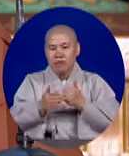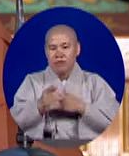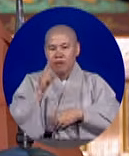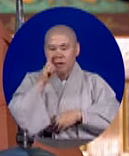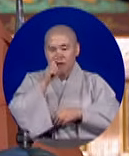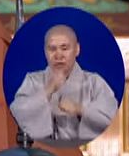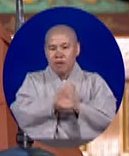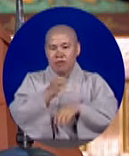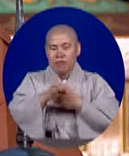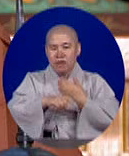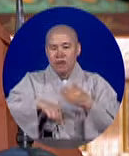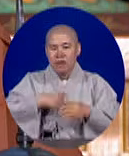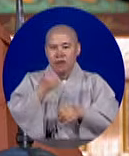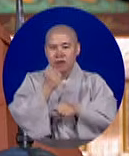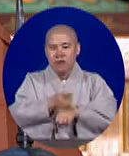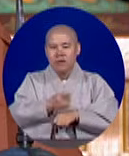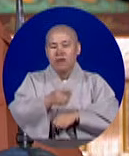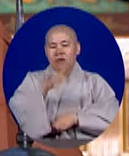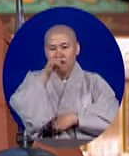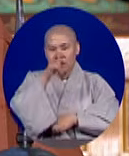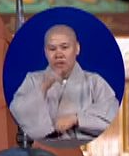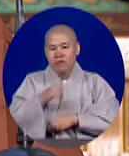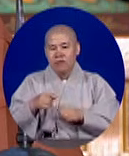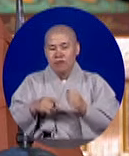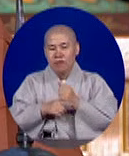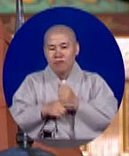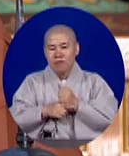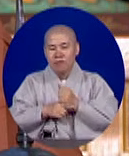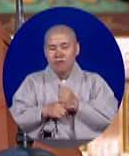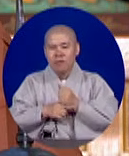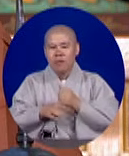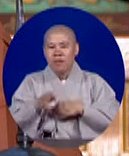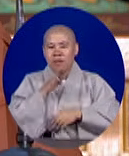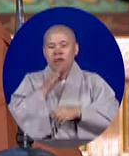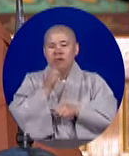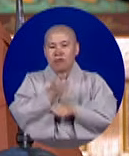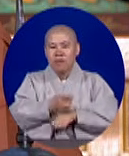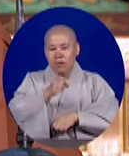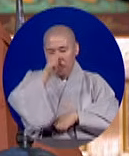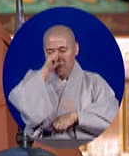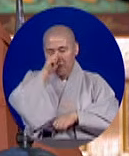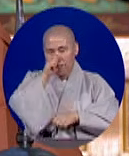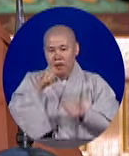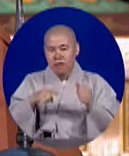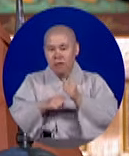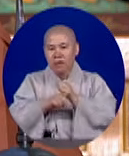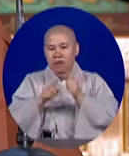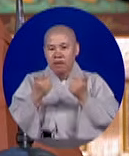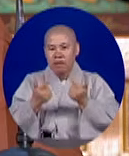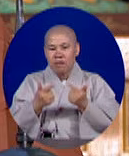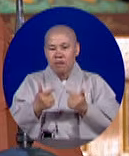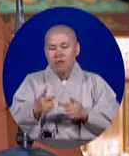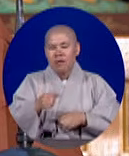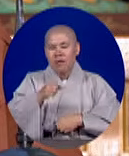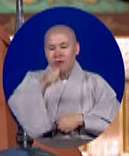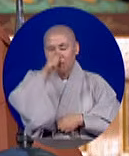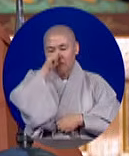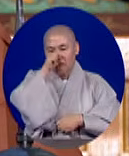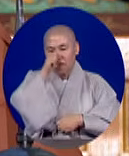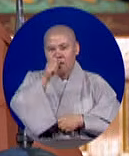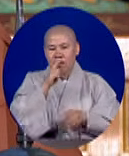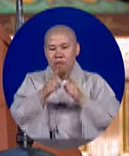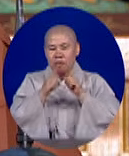악하다라고 하면 자성이 있는 거거든요. 진성은 또 선한 게 아니거든요. 선하다 그러면 자성이 있는